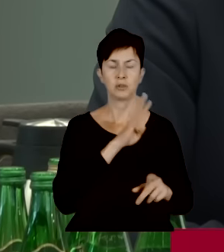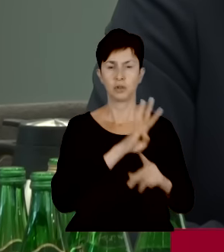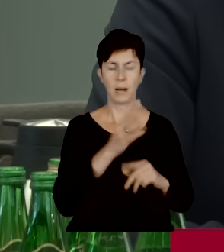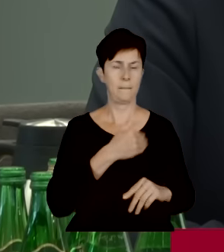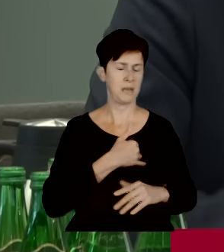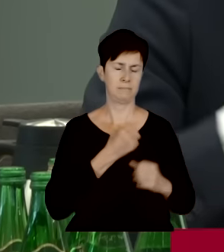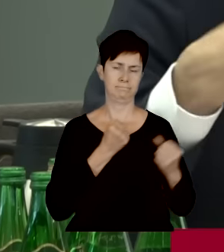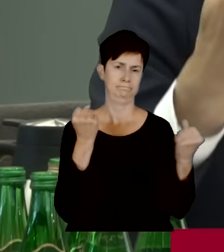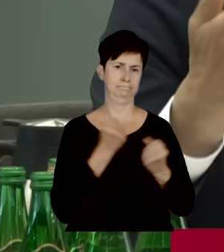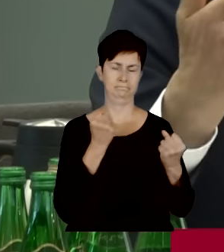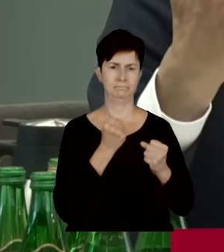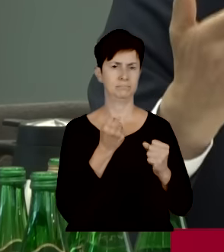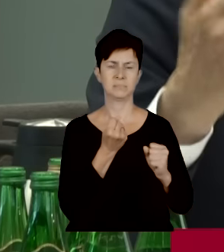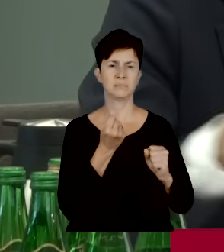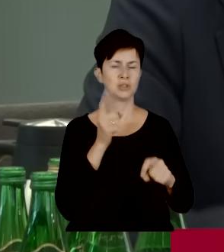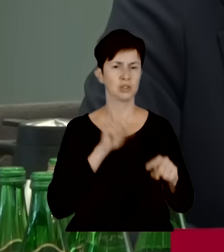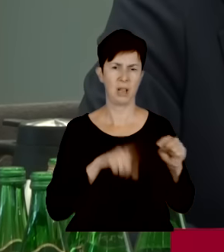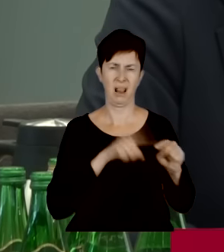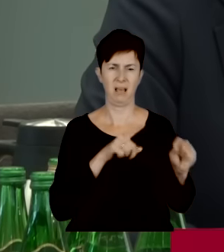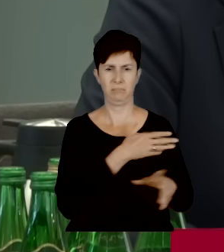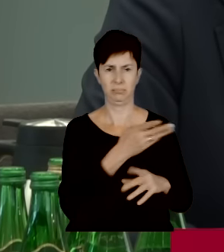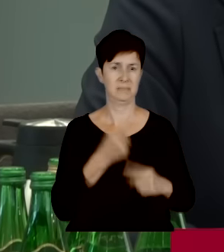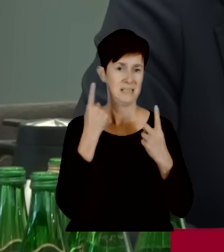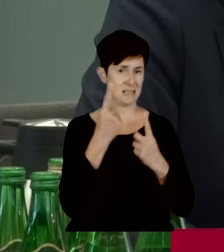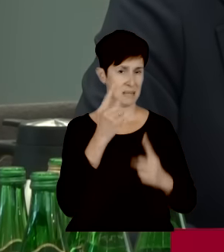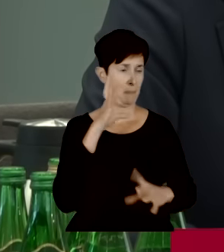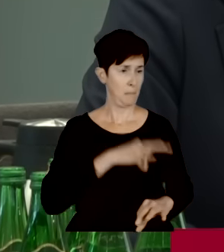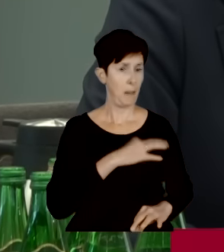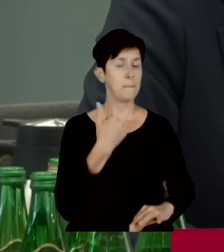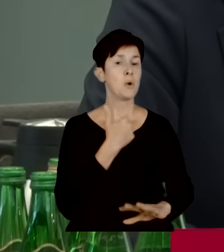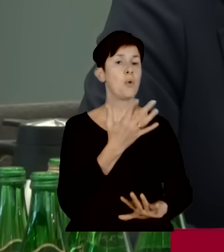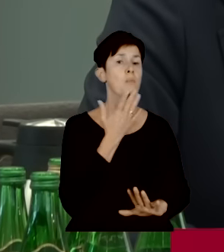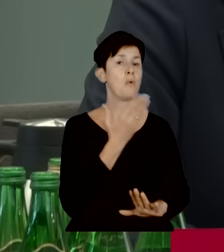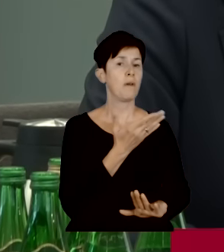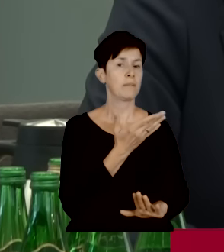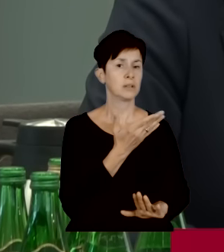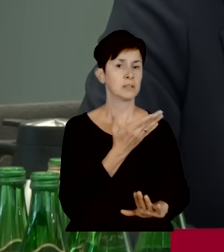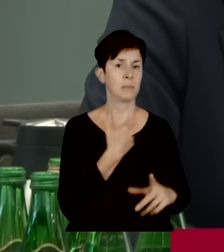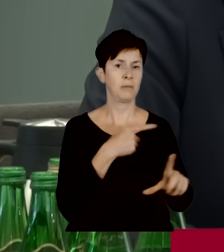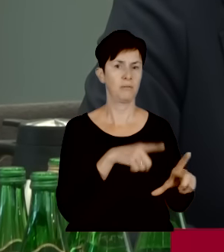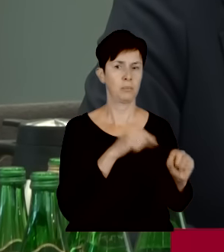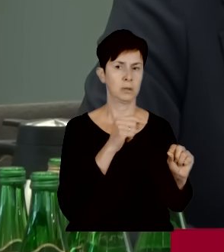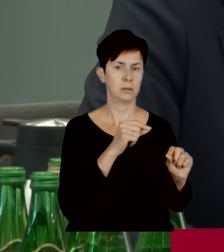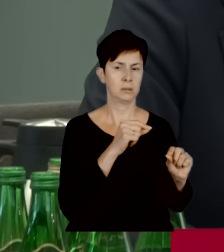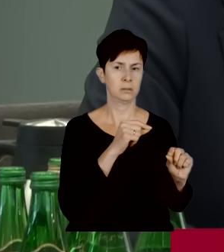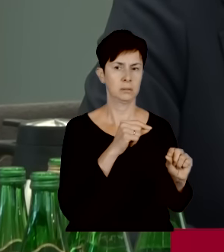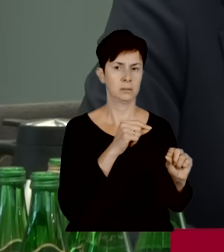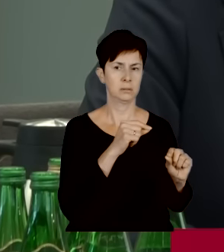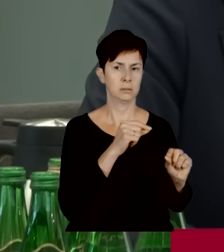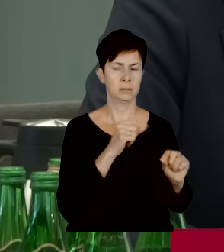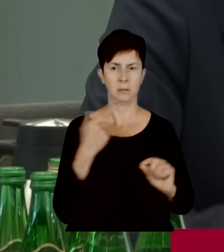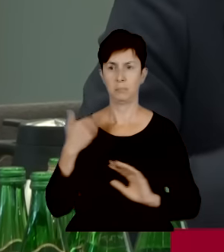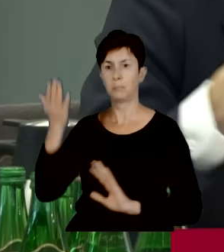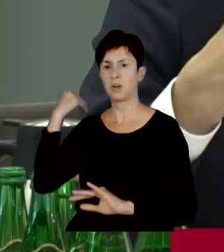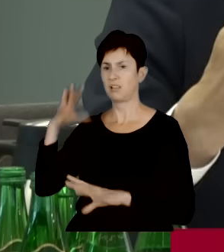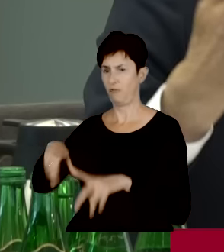gigantycznych nieprawidłowości sam pan przed chwilą powiedział że przy wszystkich wyb wybory pan premier nie odpowiadał Więc bardzo